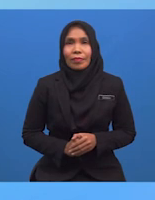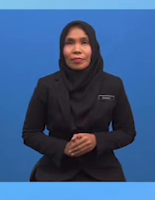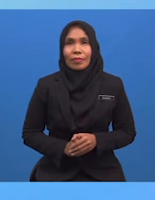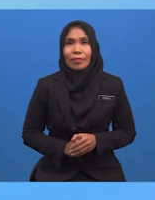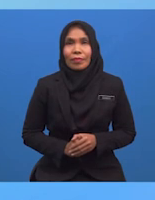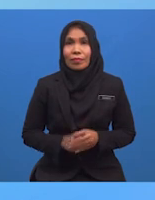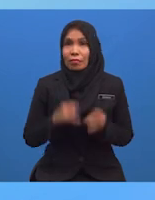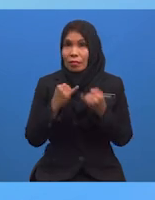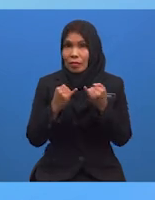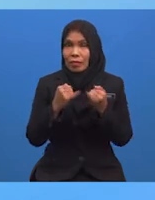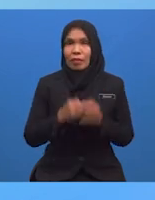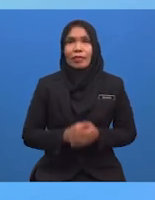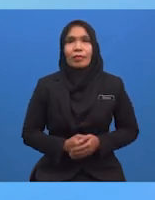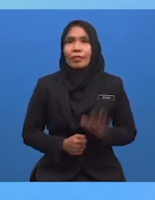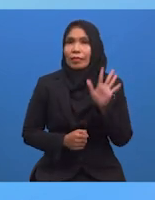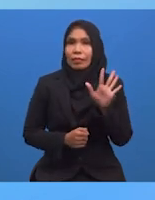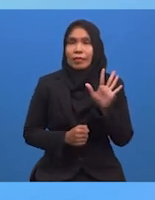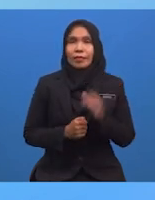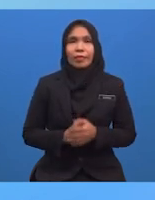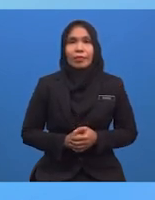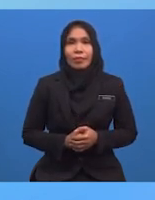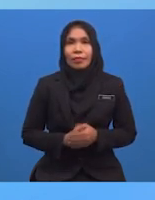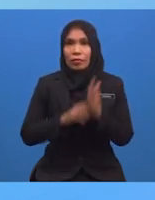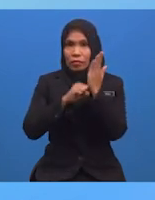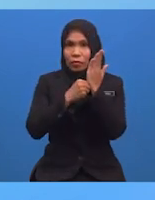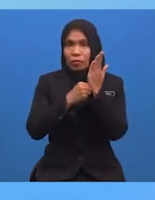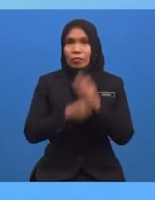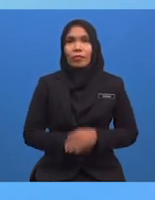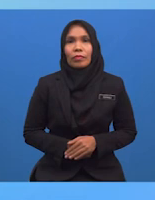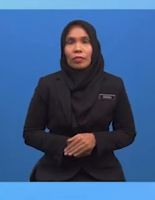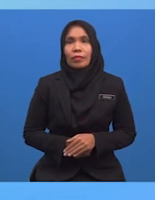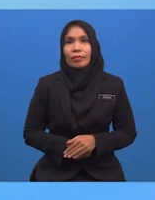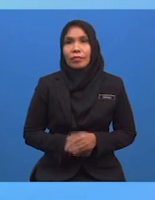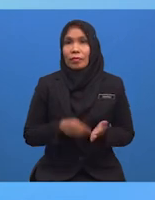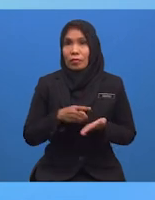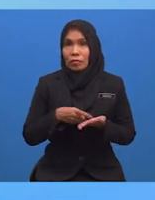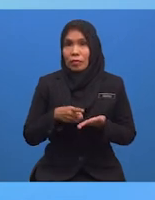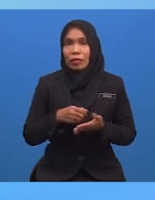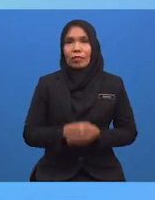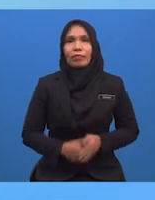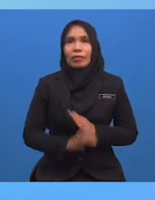Dan akhirnya, yang kelima ialah sumber hutang negara.